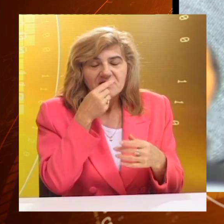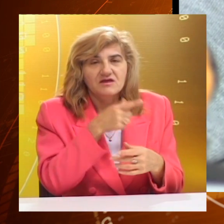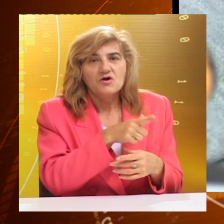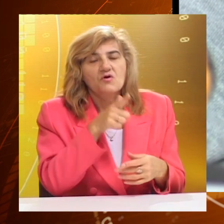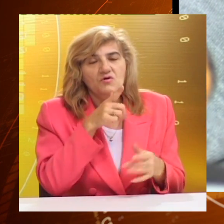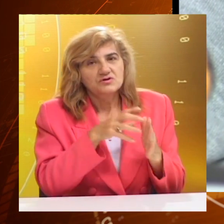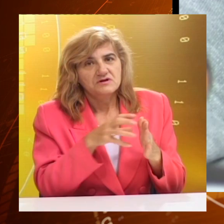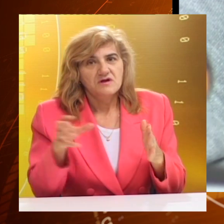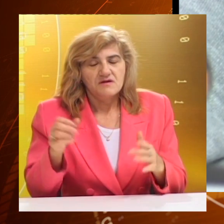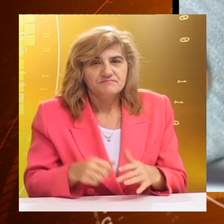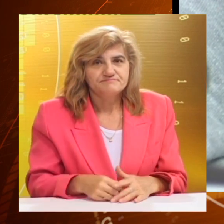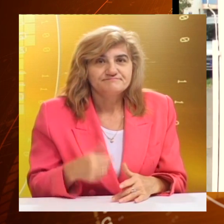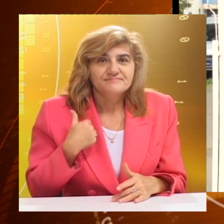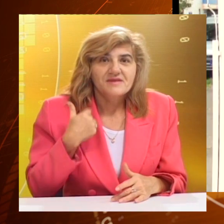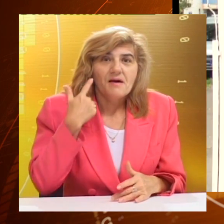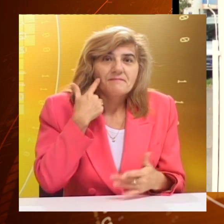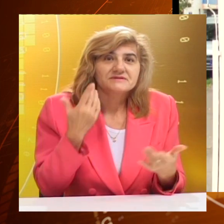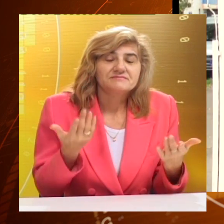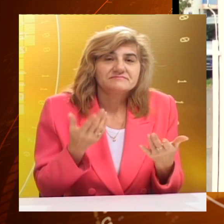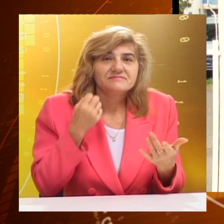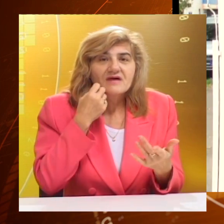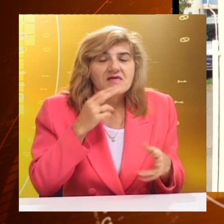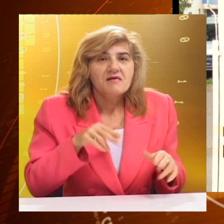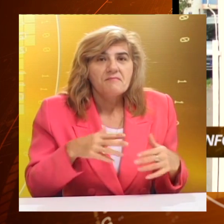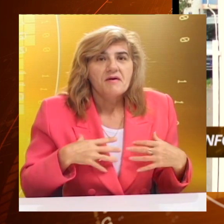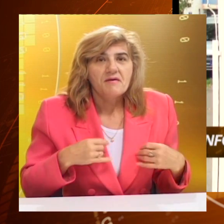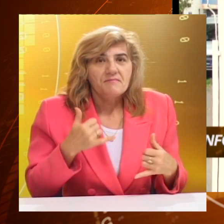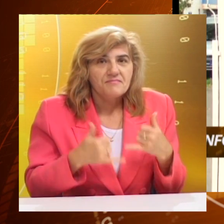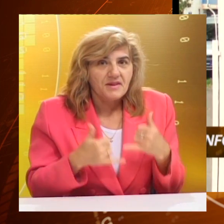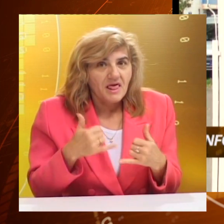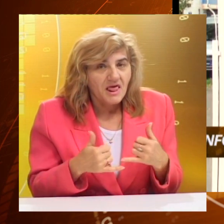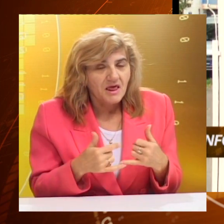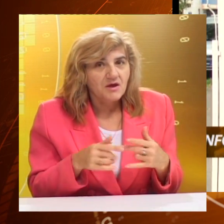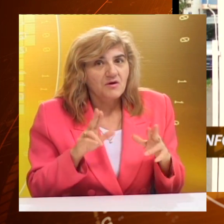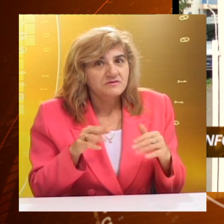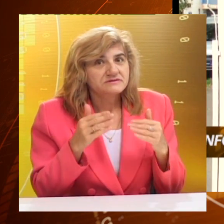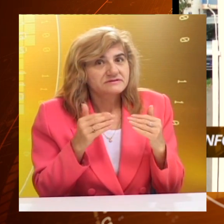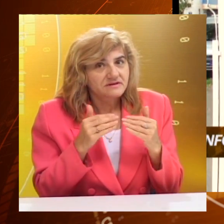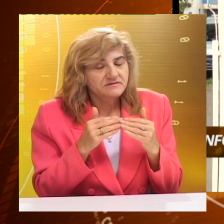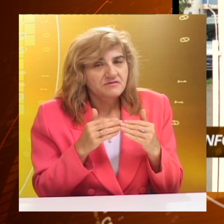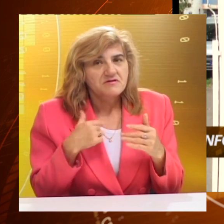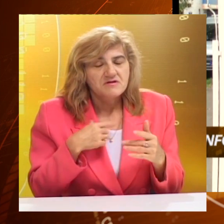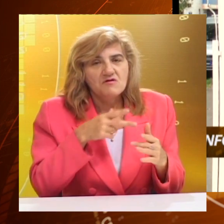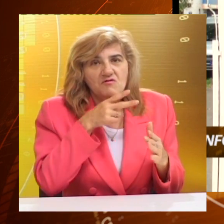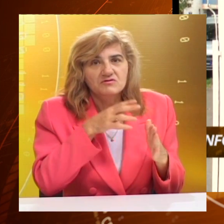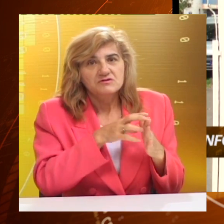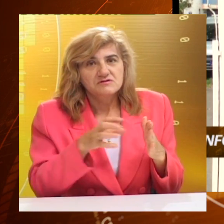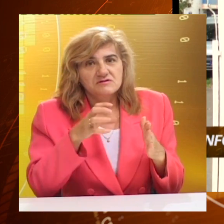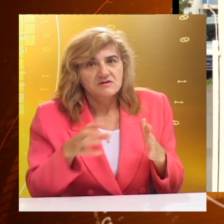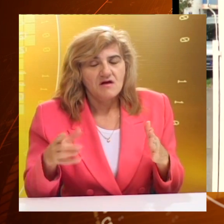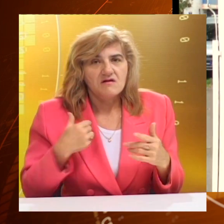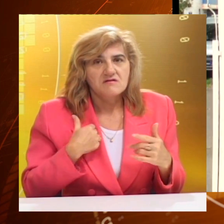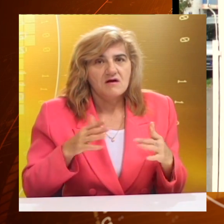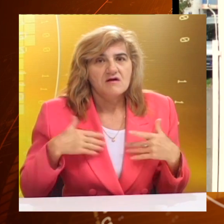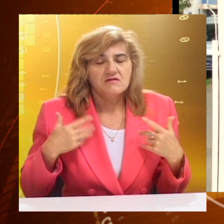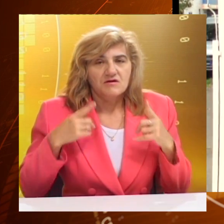da će dojiti dok god bude mogla. Pa ja mislim dok god budem mogla i dok god bude beba naravno tražila i dok god bude bilo potrebe za tim. Ne